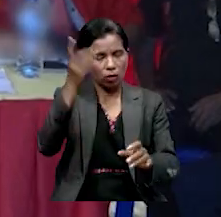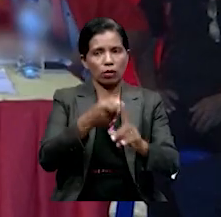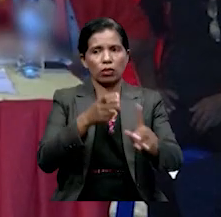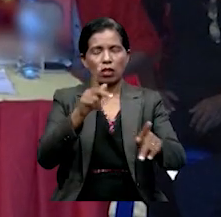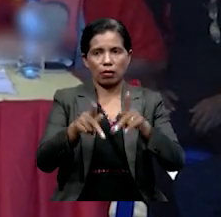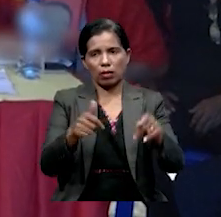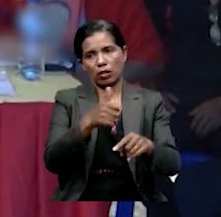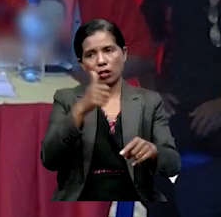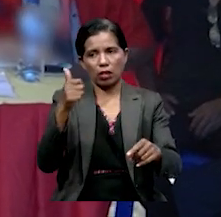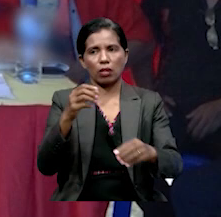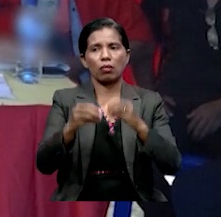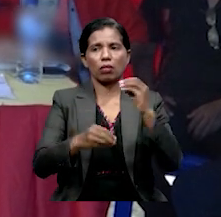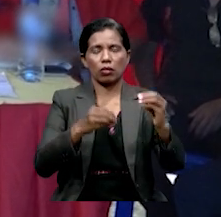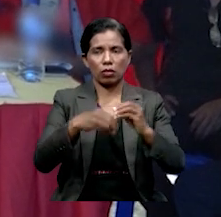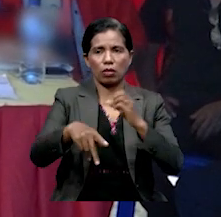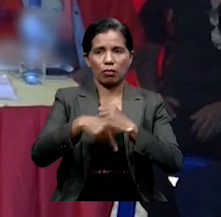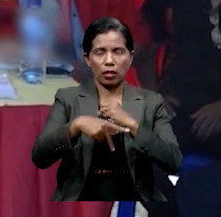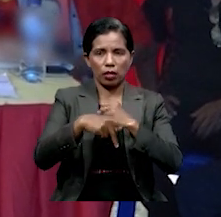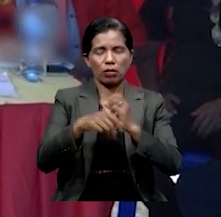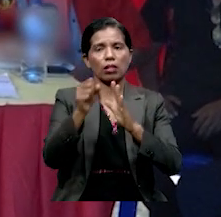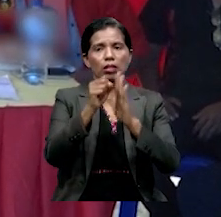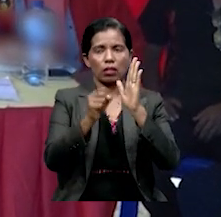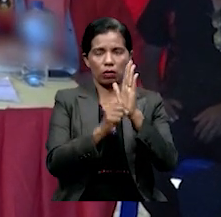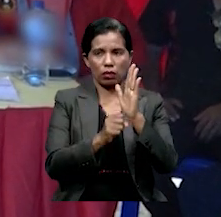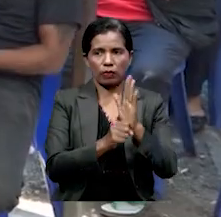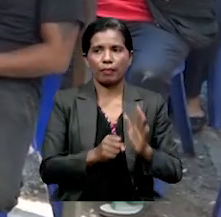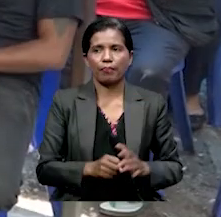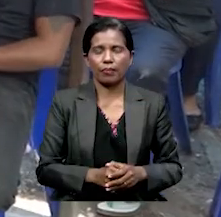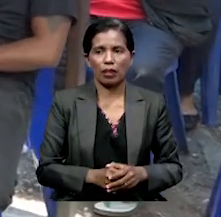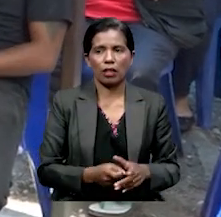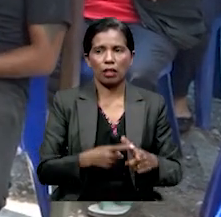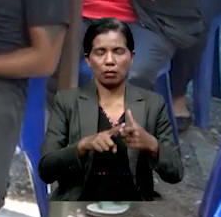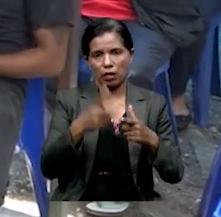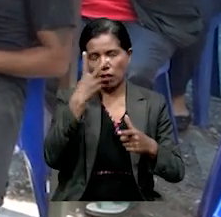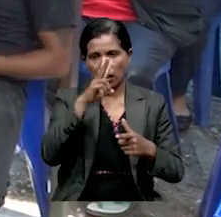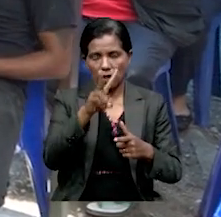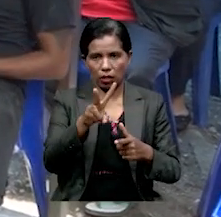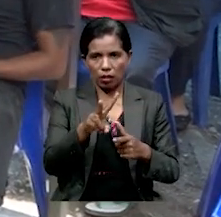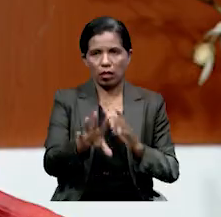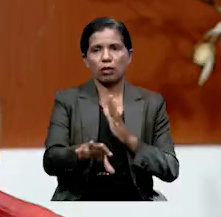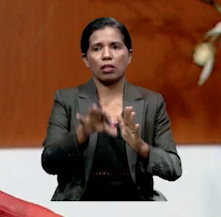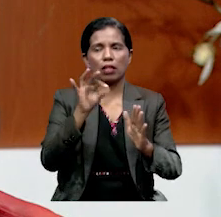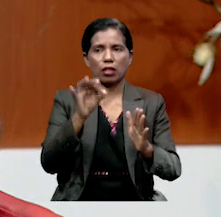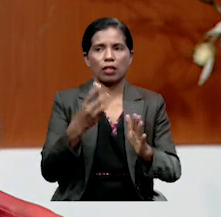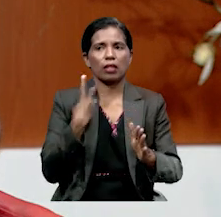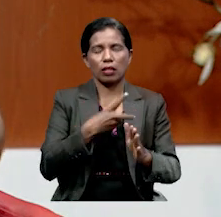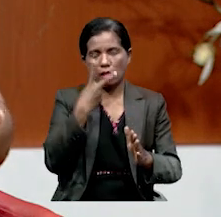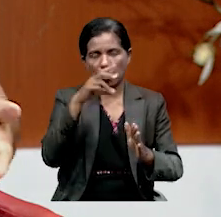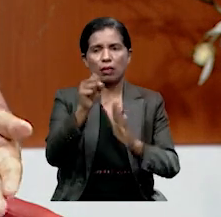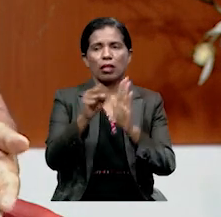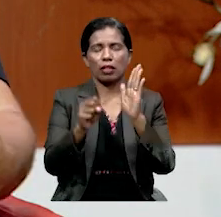sira selu, kona ba partidu ni estatutu. Fokus ba haredet pa atu hili lideres, mesi tahare ba estatutu